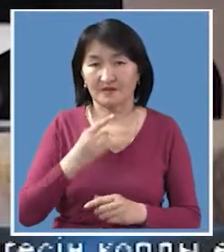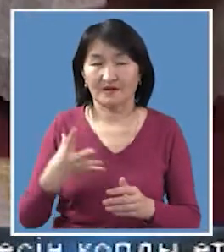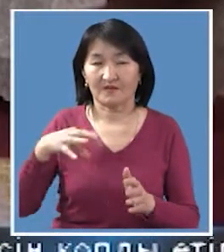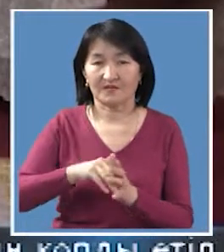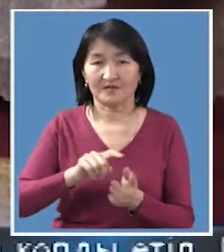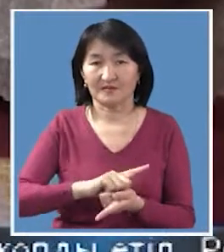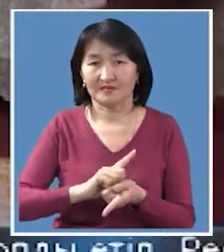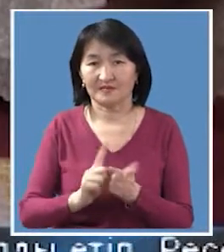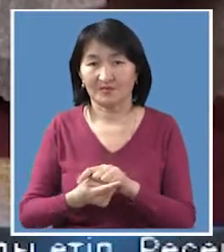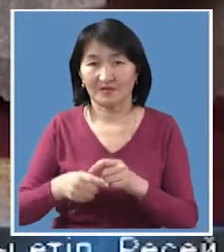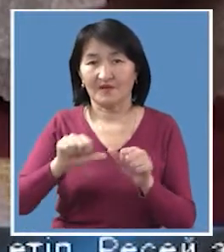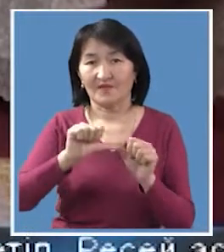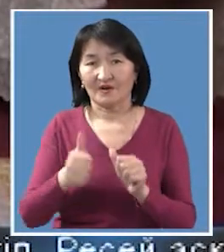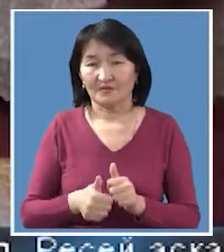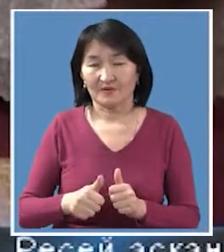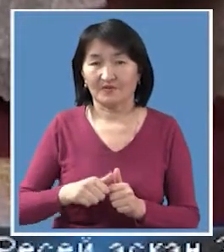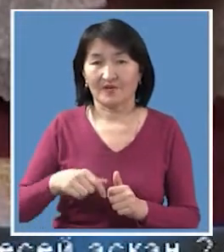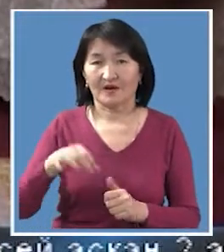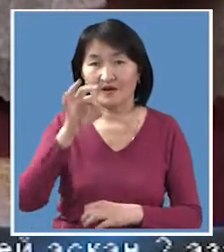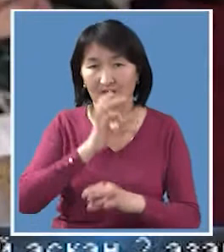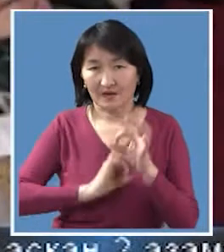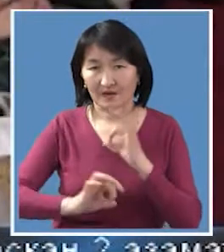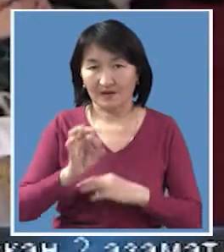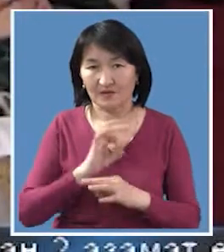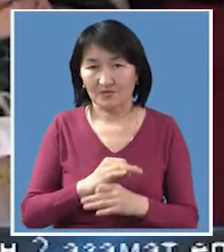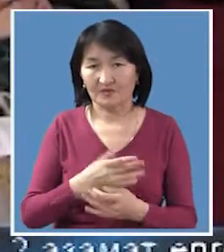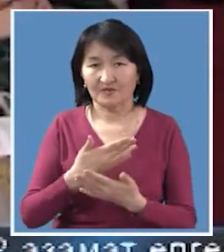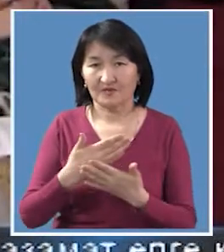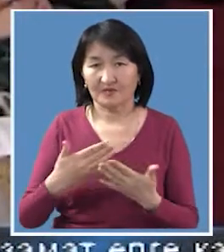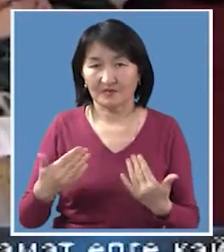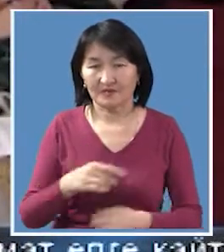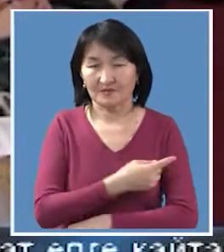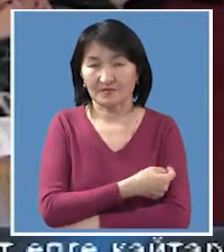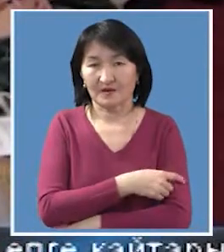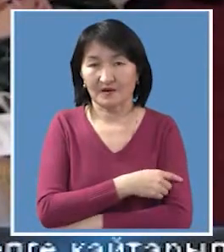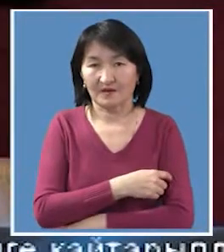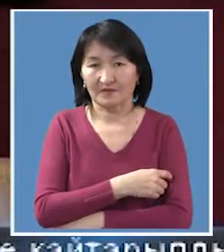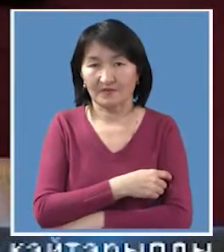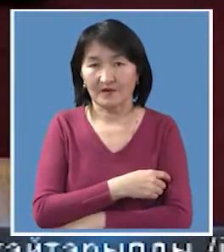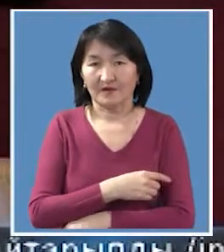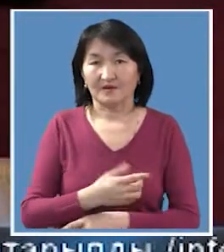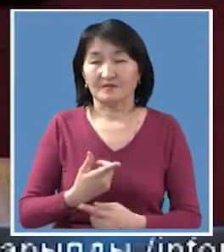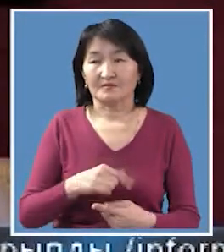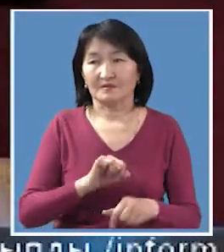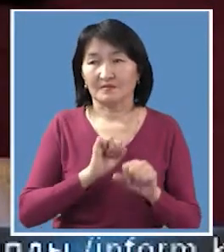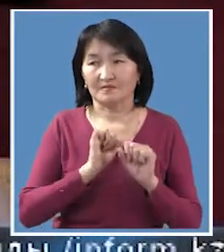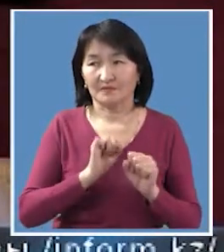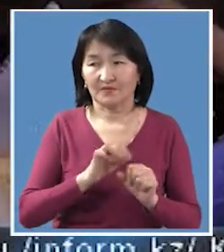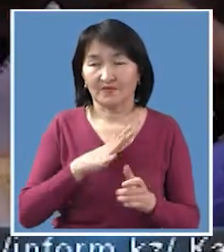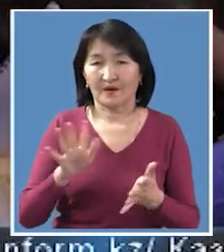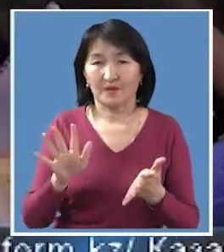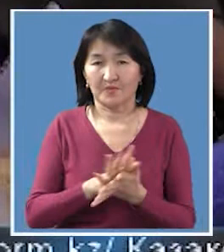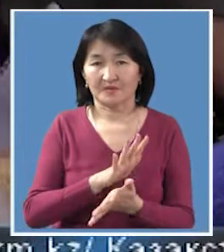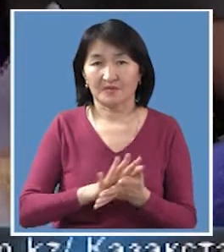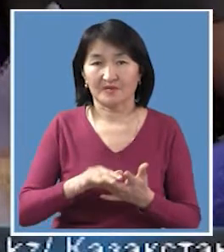Жалпы алғанда мемлекеттік сатып алу ісіндегі өзгерістер көбіне құрылыс саласына қатысты екен. Мәселен, құрылыс монтаж жұмыстары мен